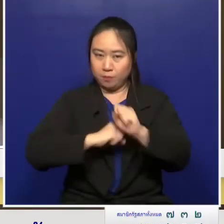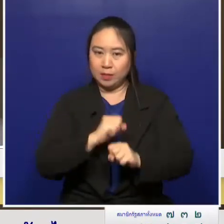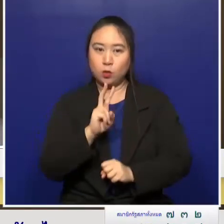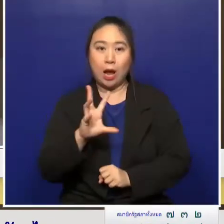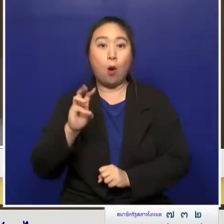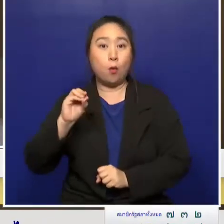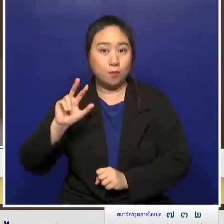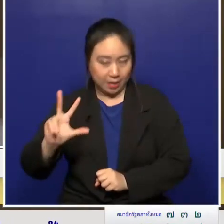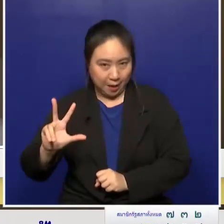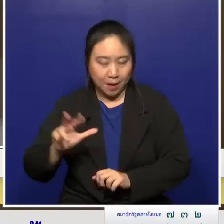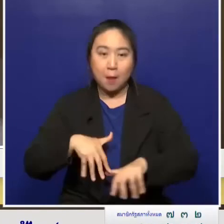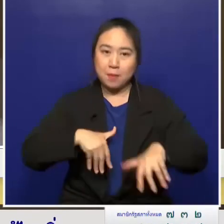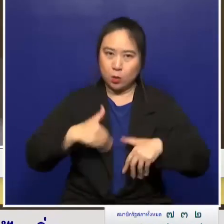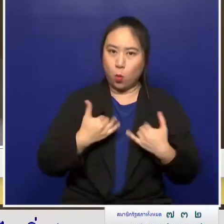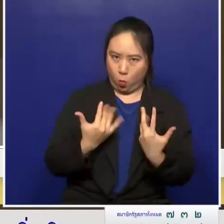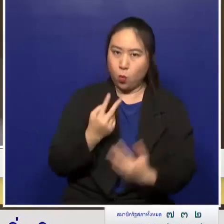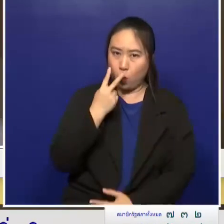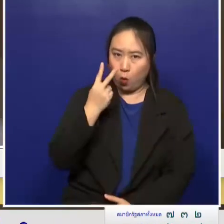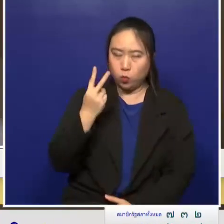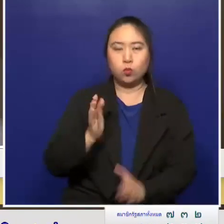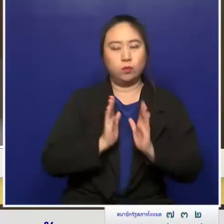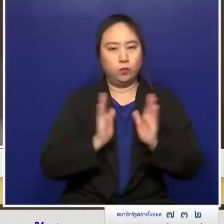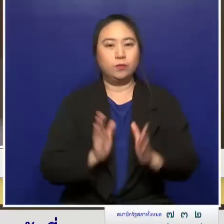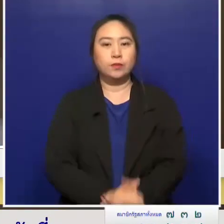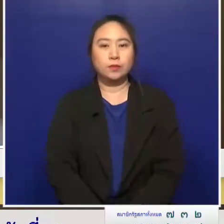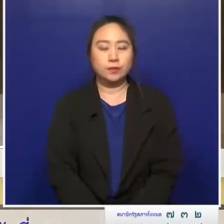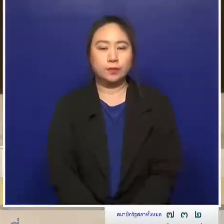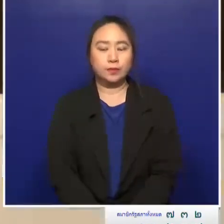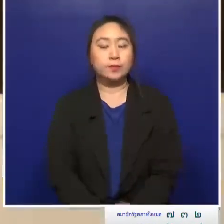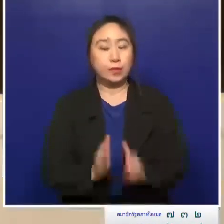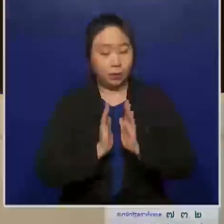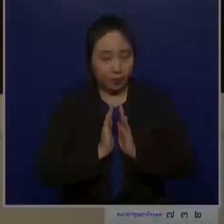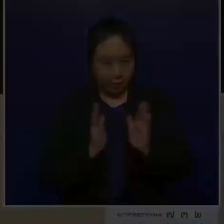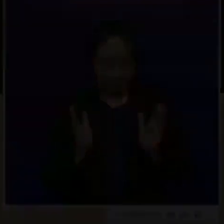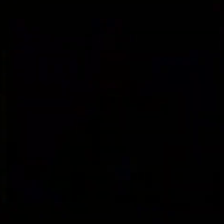ชนรอติดตามอยู่ครับขอบคุณครับ ขอบคุณครับท่านชวลิต